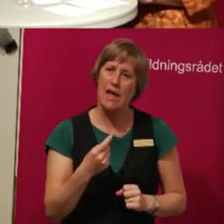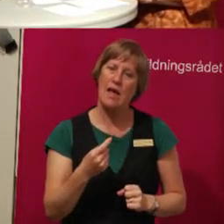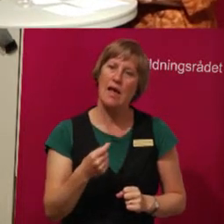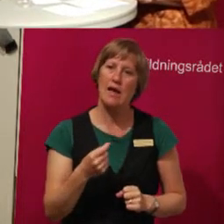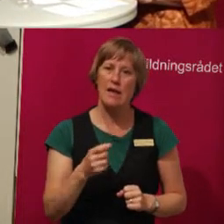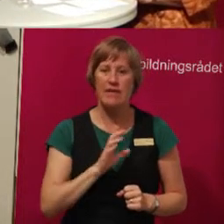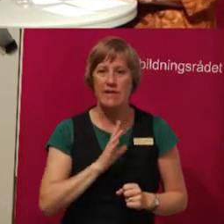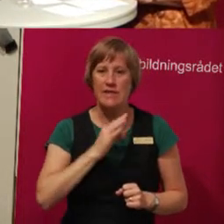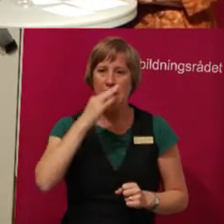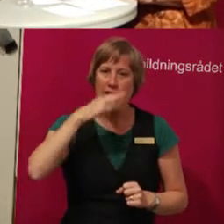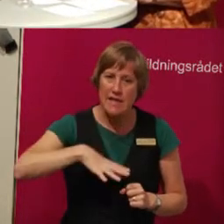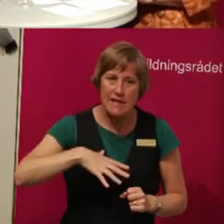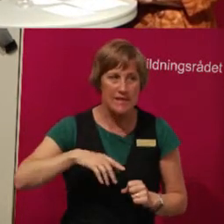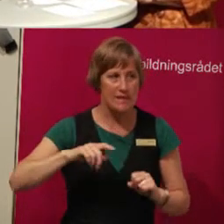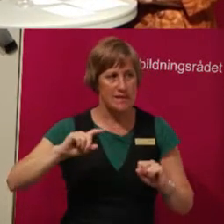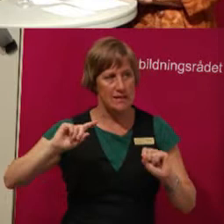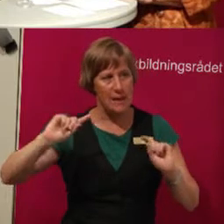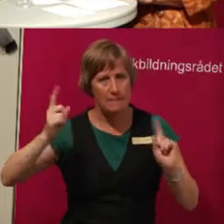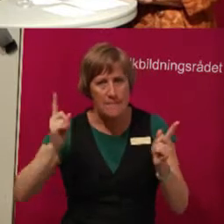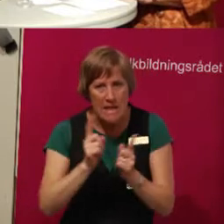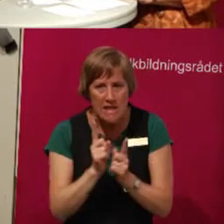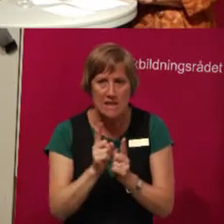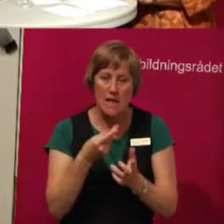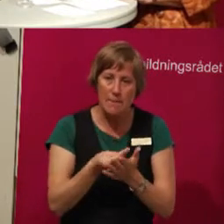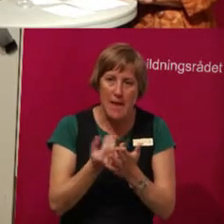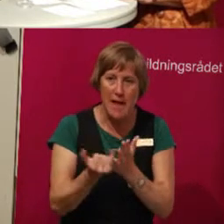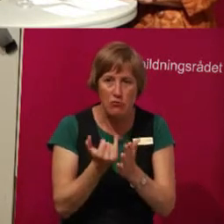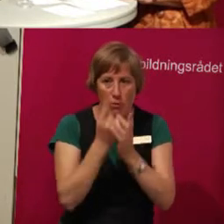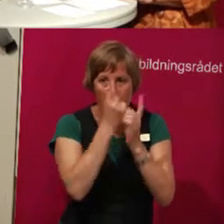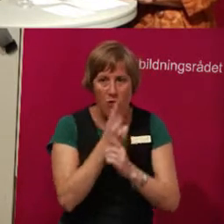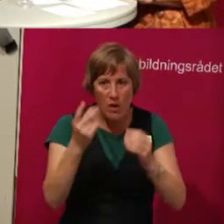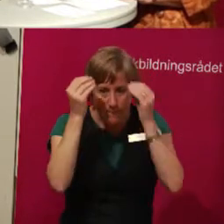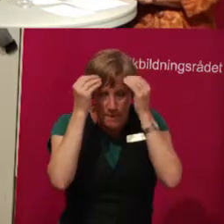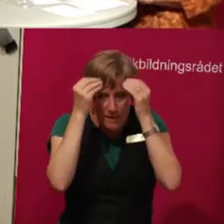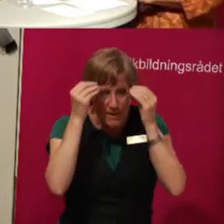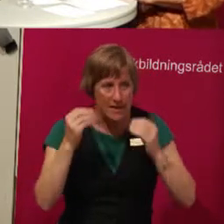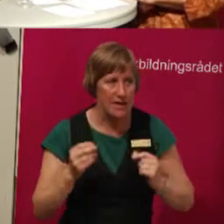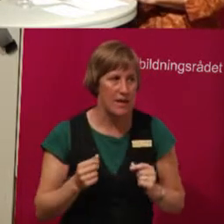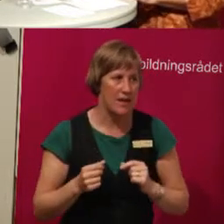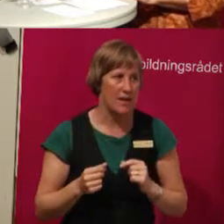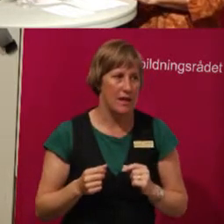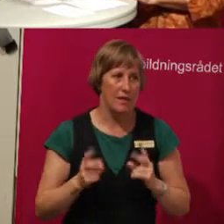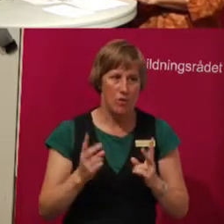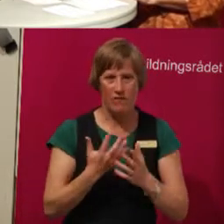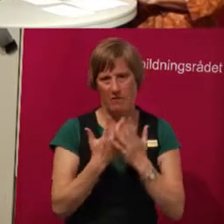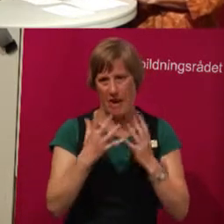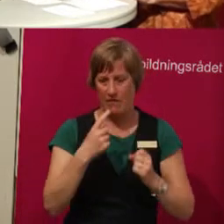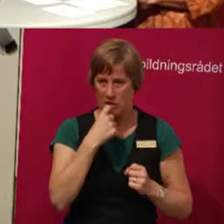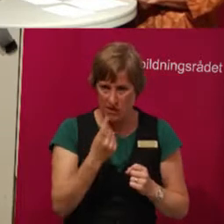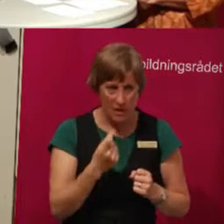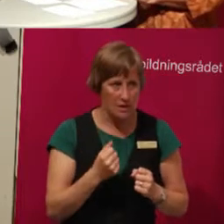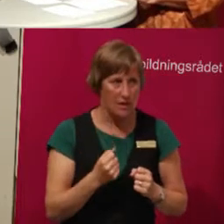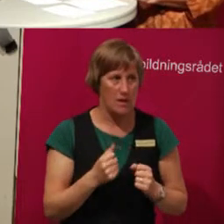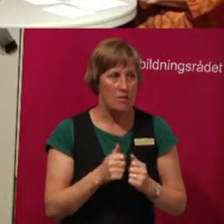kan finnas risk för nedskärningar i folkbildningen och det berördes väl av flera. Jag vill